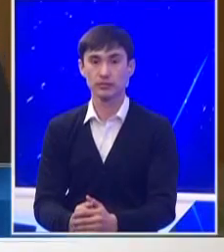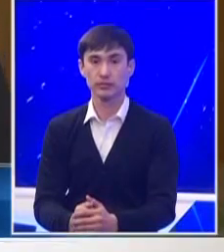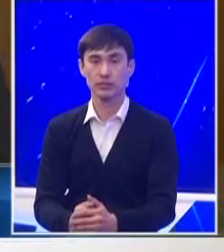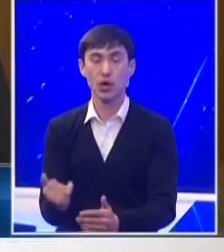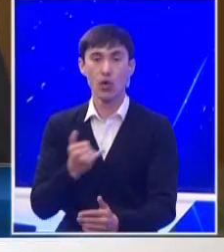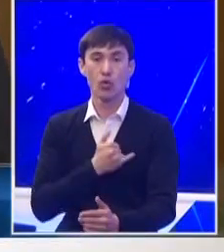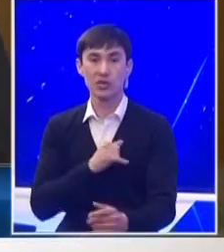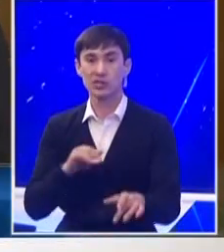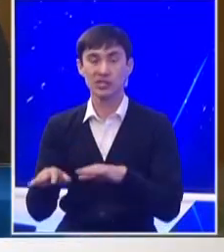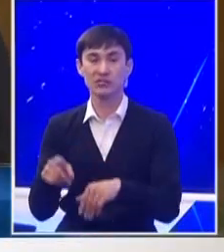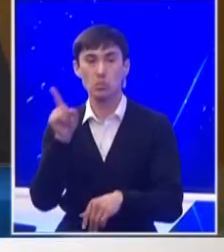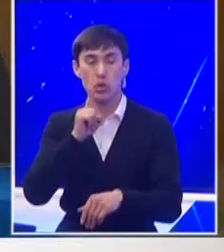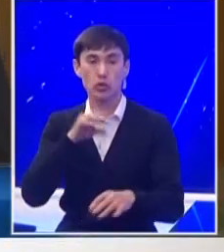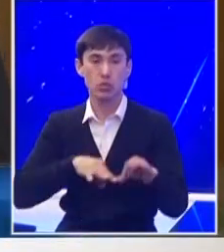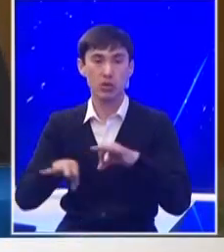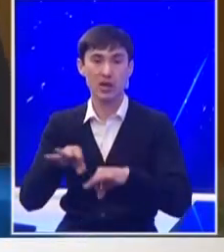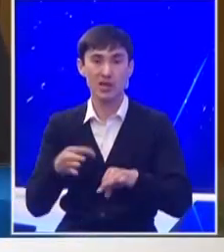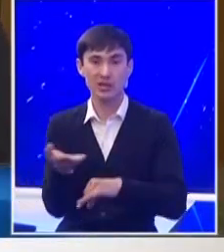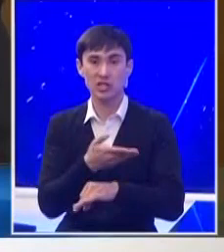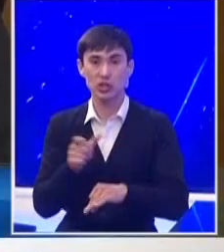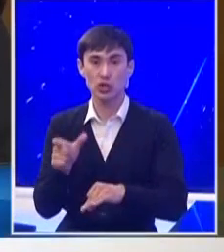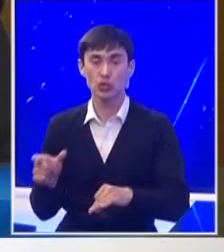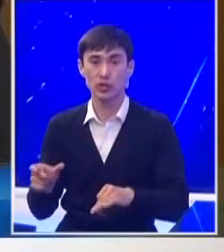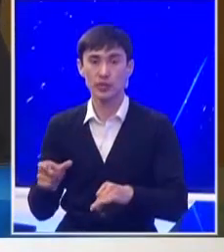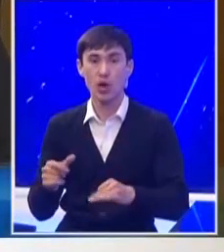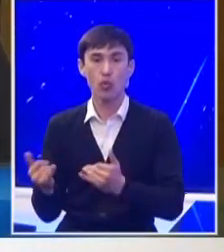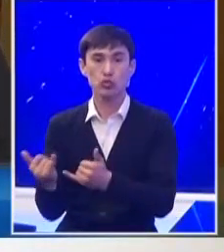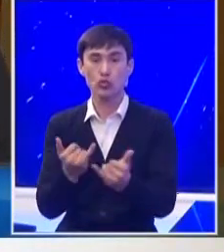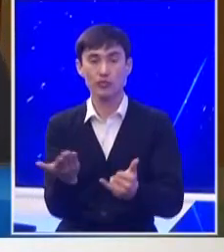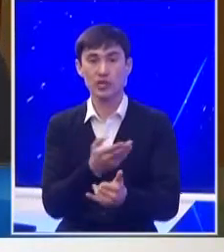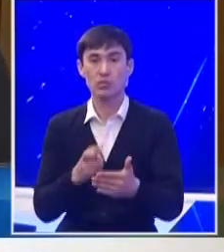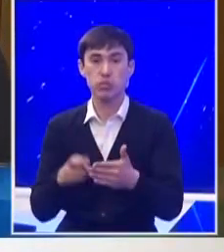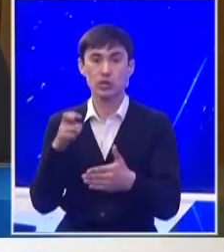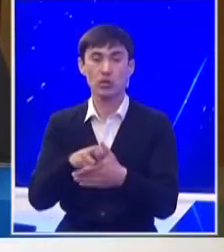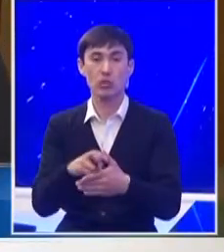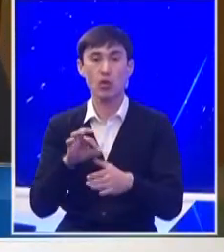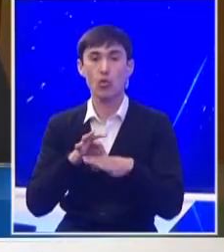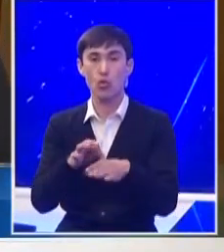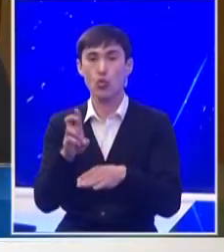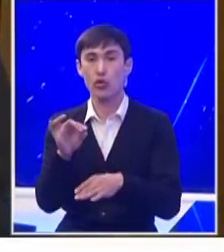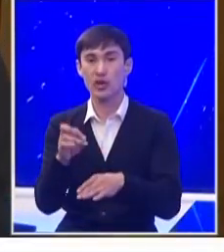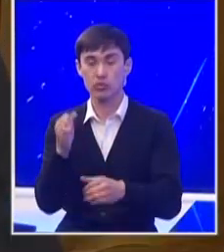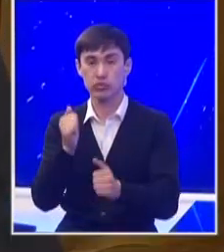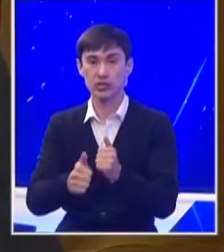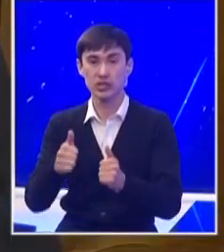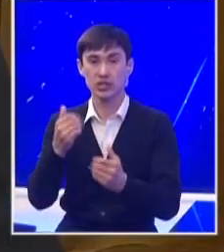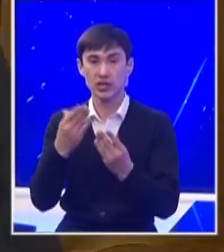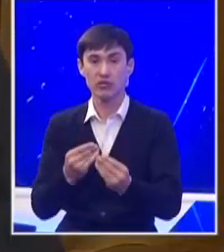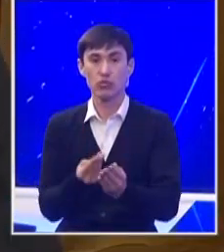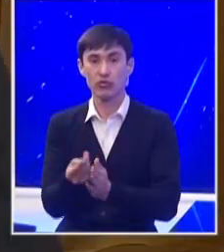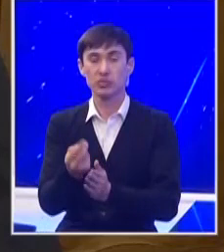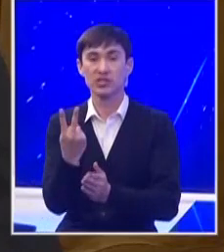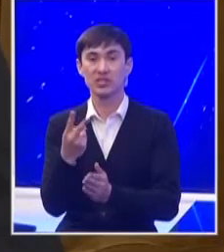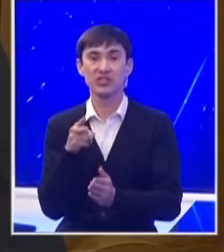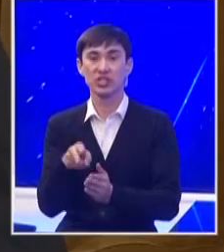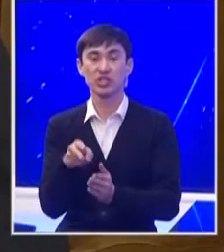У нас действует пилотный проект «Наши люди». По условиям, нашим почтальонам, как курьерам, ежедневно будет выплачиваться сумма